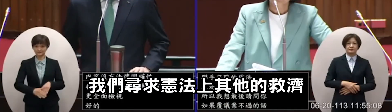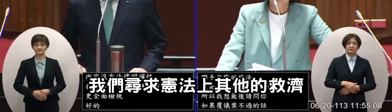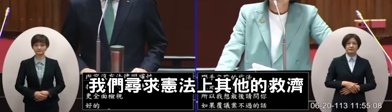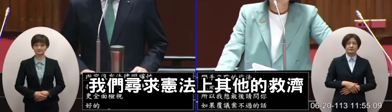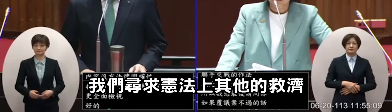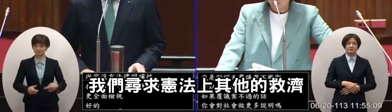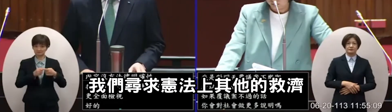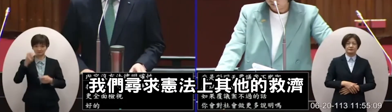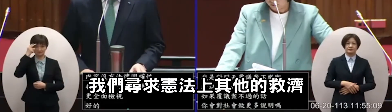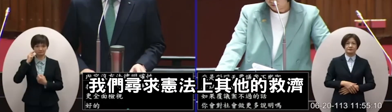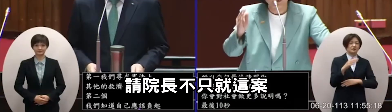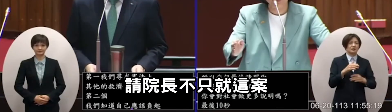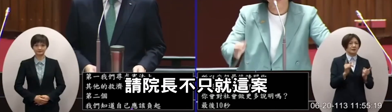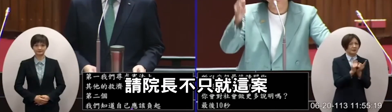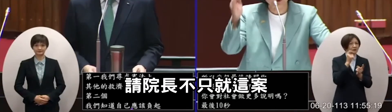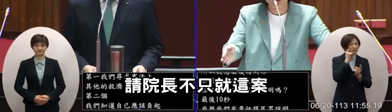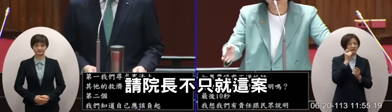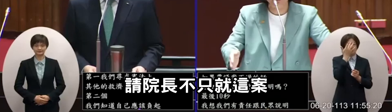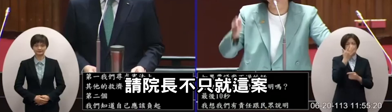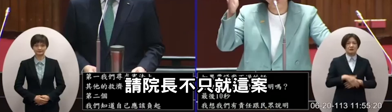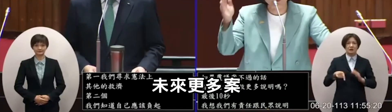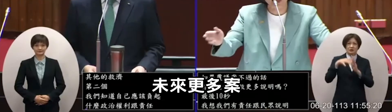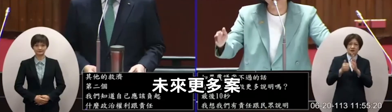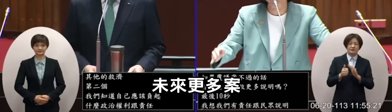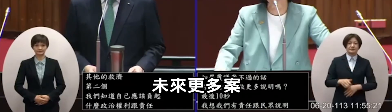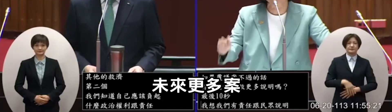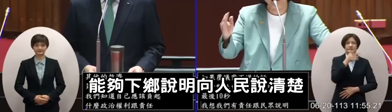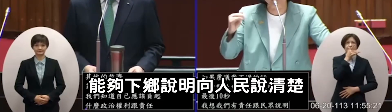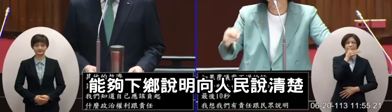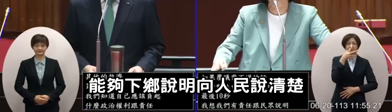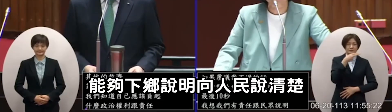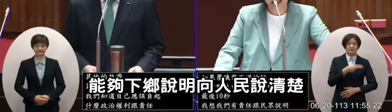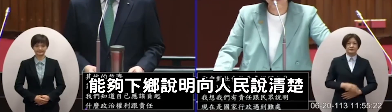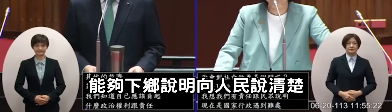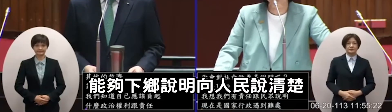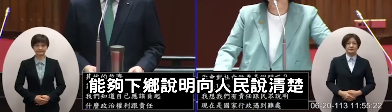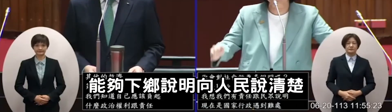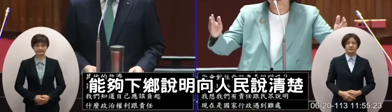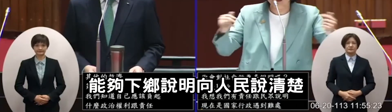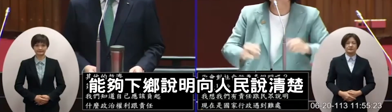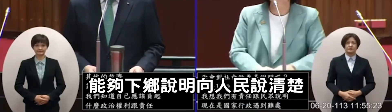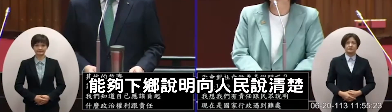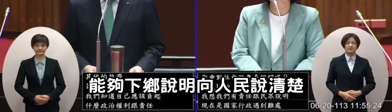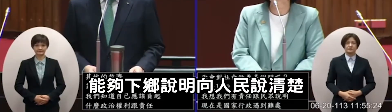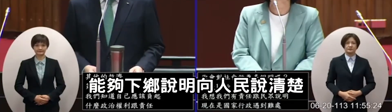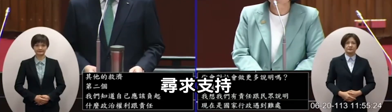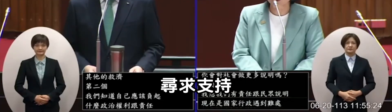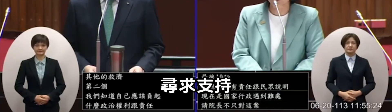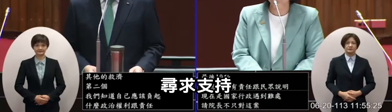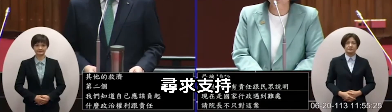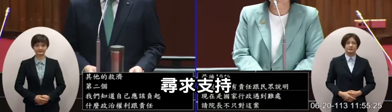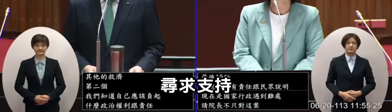们寻求宪法上其他的救济， 请院长不止就这个案， 未来更多案能够下乡说明，向人民说清楚，寻求支持。